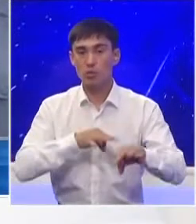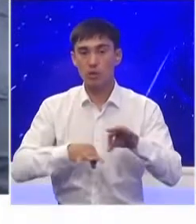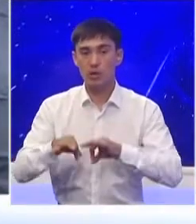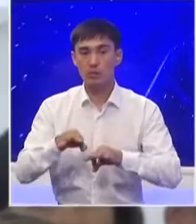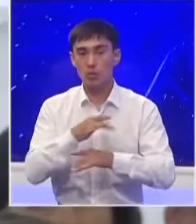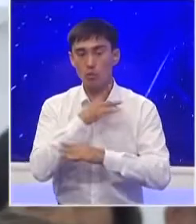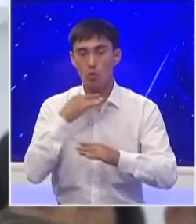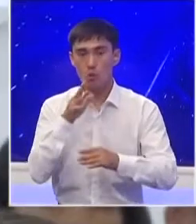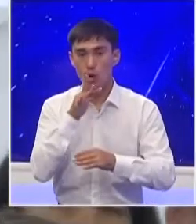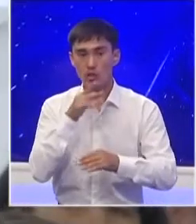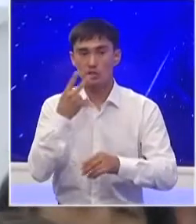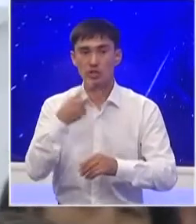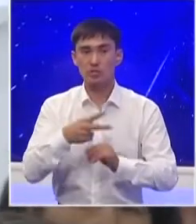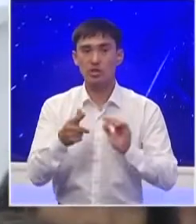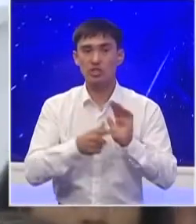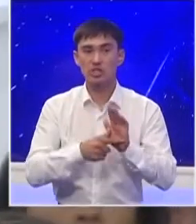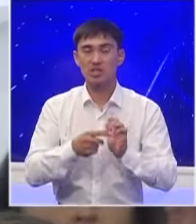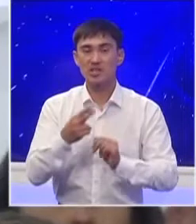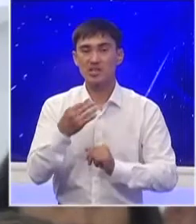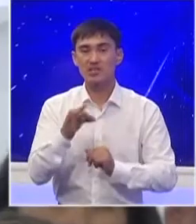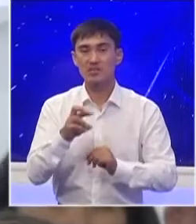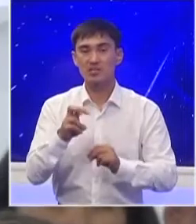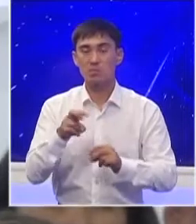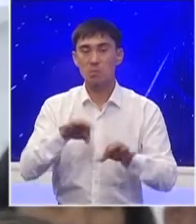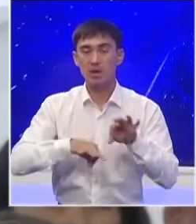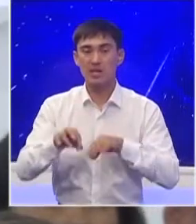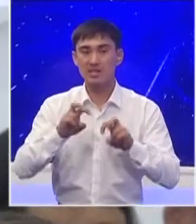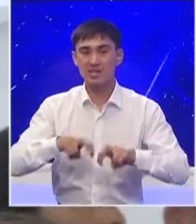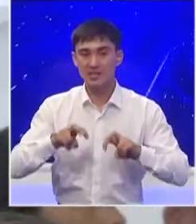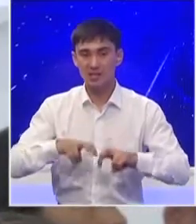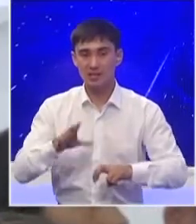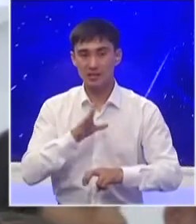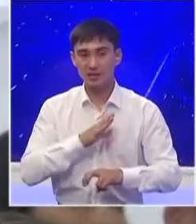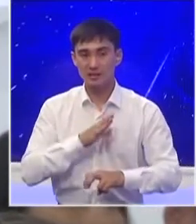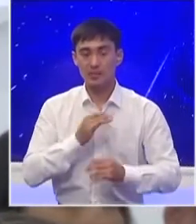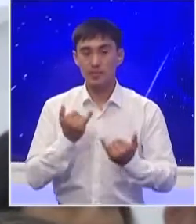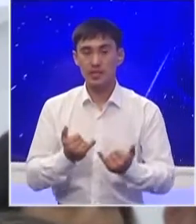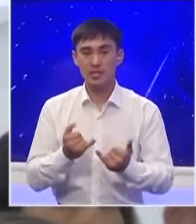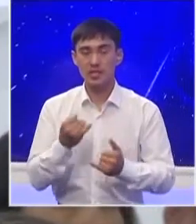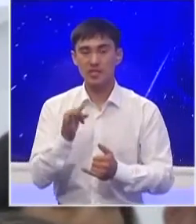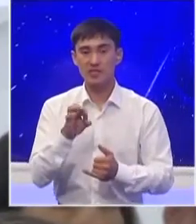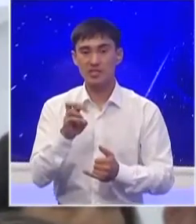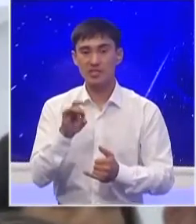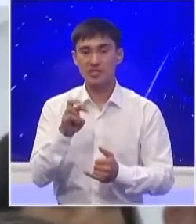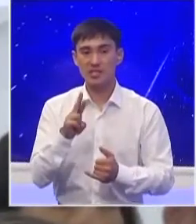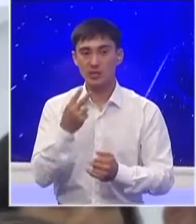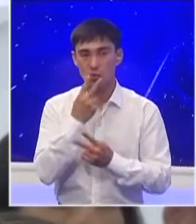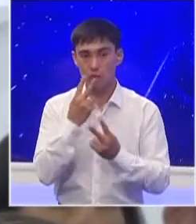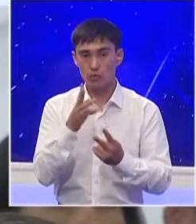біраз жүрді. 27 инвест проекттер тексерілді. Мына жерде инвестиция туралы көтеріп